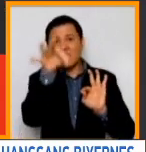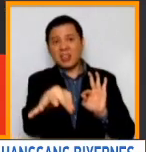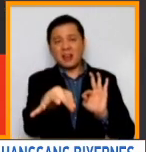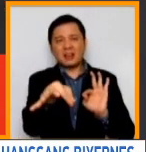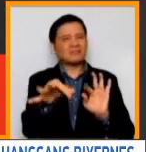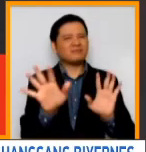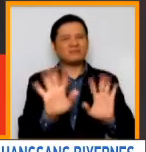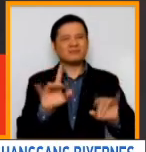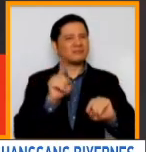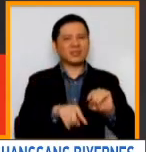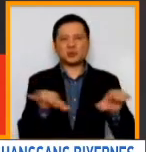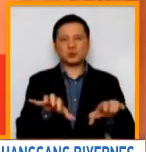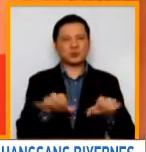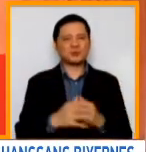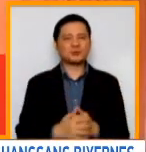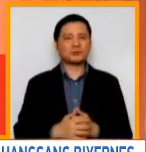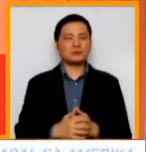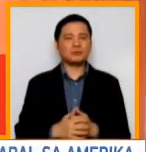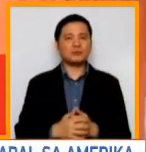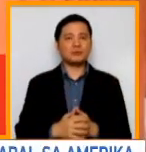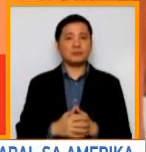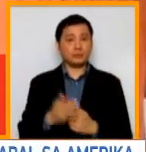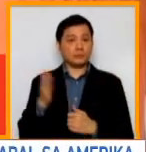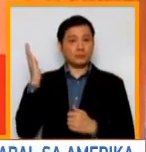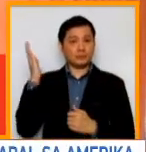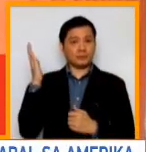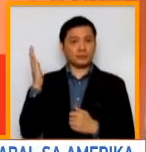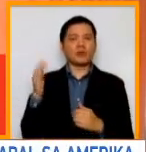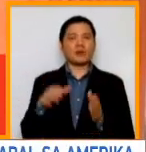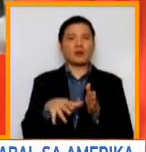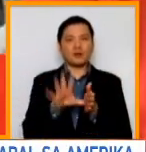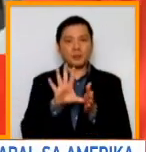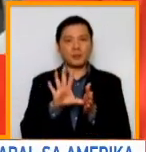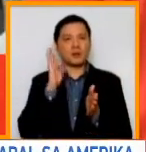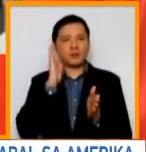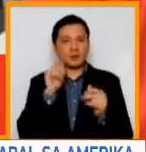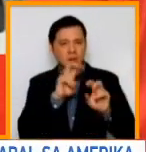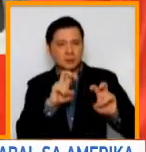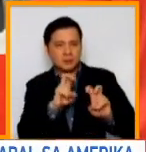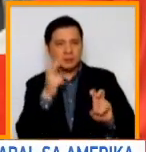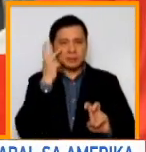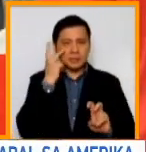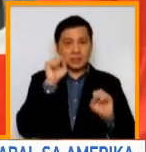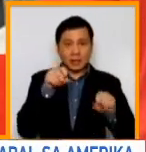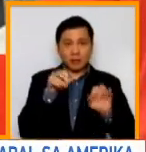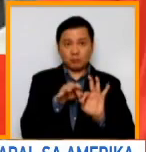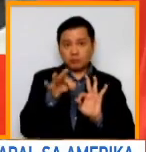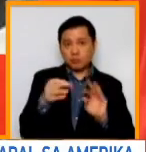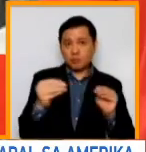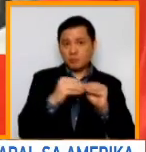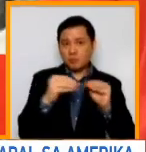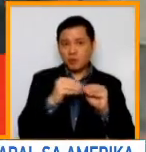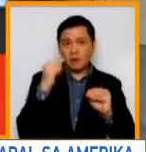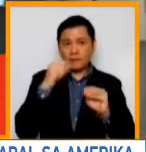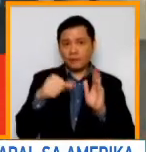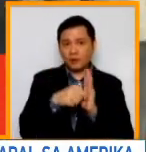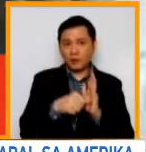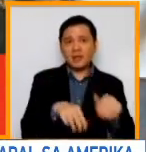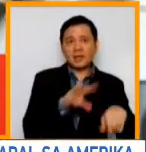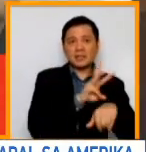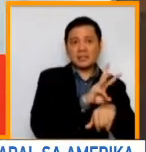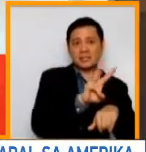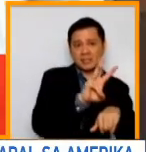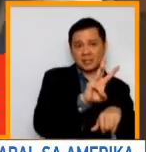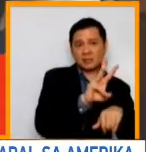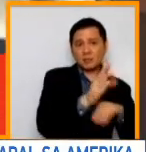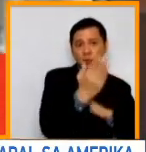ngayon, pinag-aaralan ng Comelec na gawing mas mahaba ang oras ng botohan, halimbawa ay 6 a.m. hanggang 6 p.m. o 12